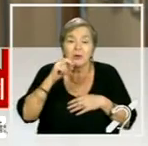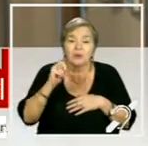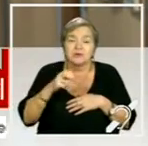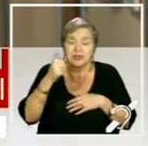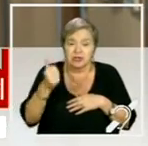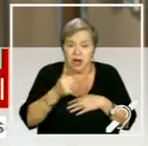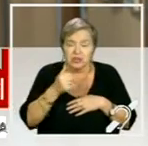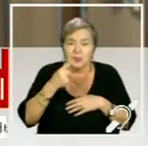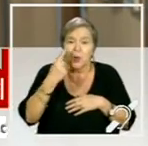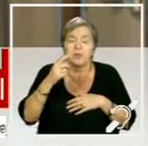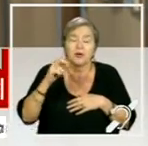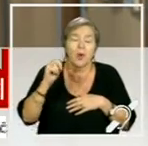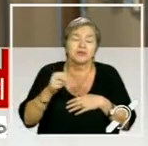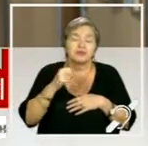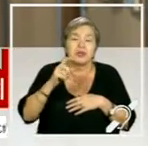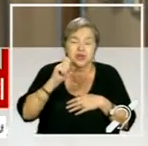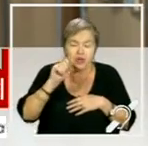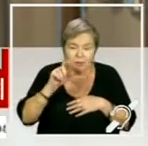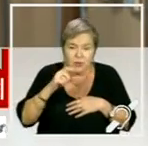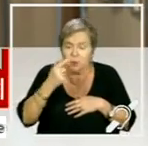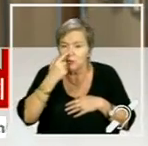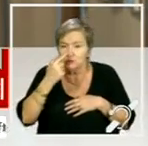și 1917.